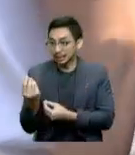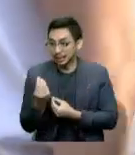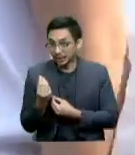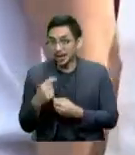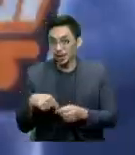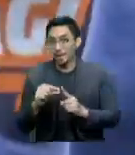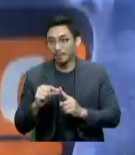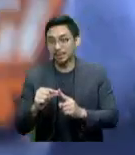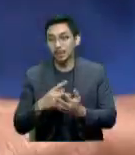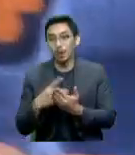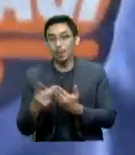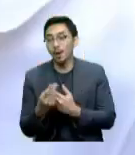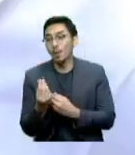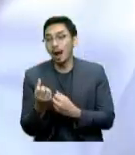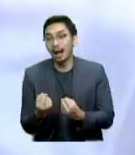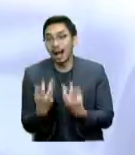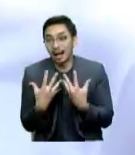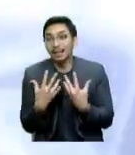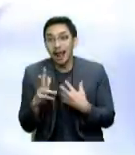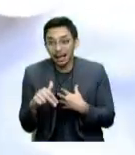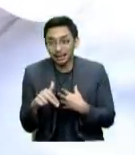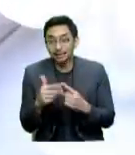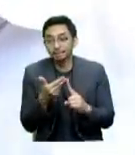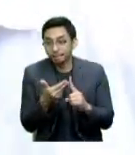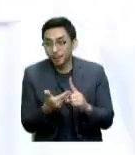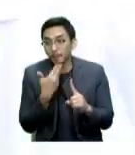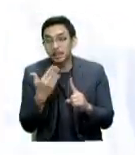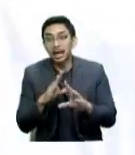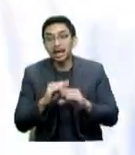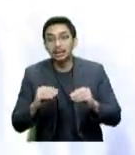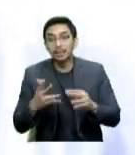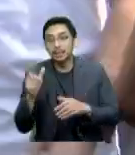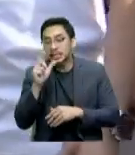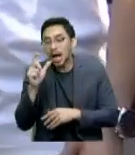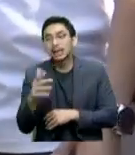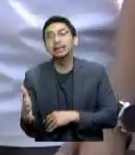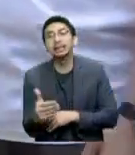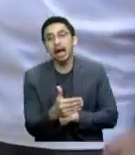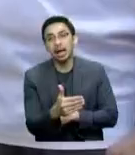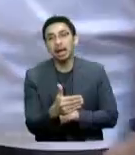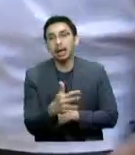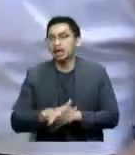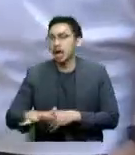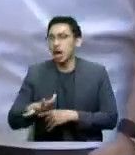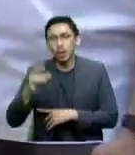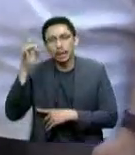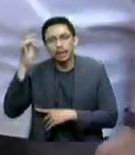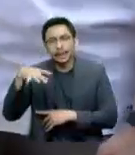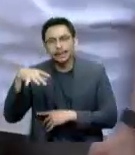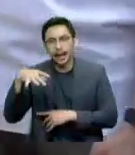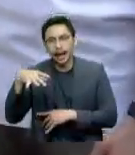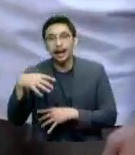Kaget Lagi. Sarkani yang kesehariannya menjadi seorang pencari ikan di Danau Desa Jayanti mendapatkan berkah dari program